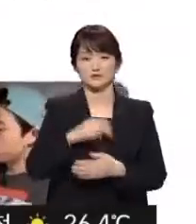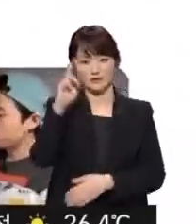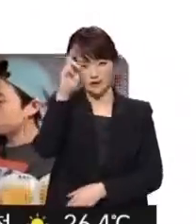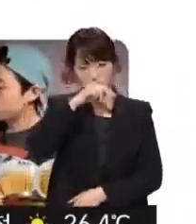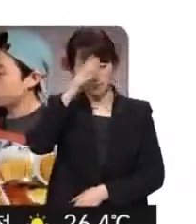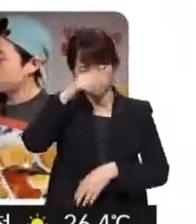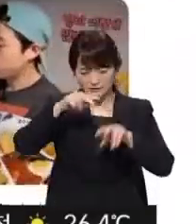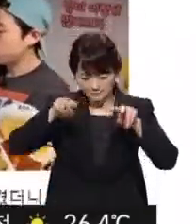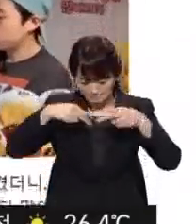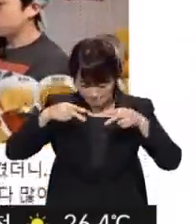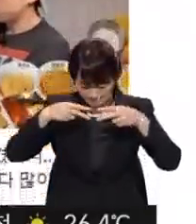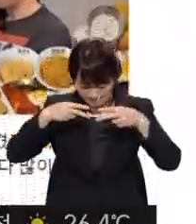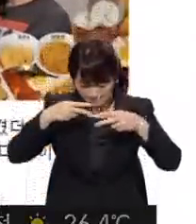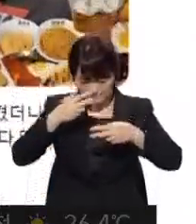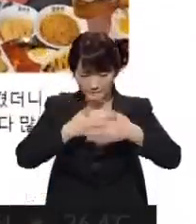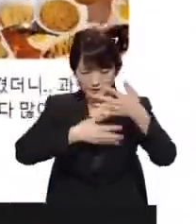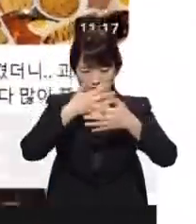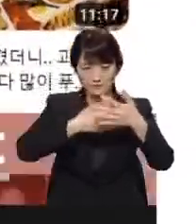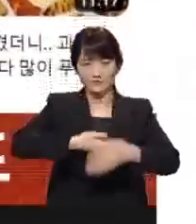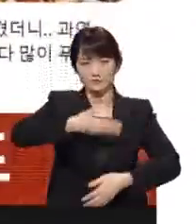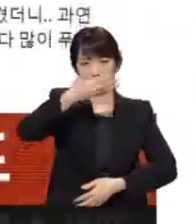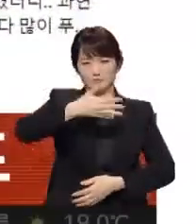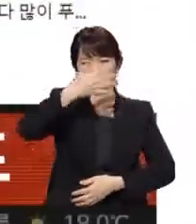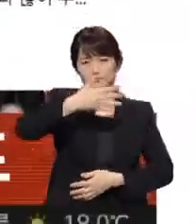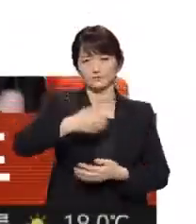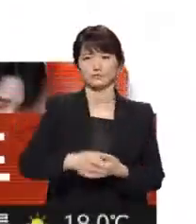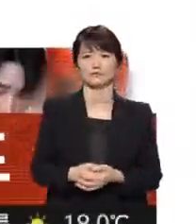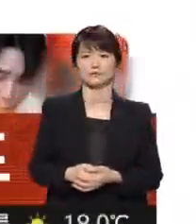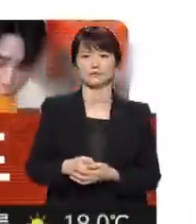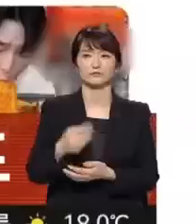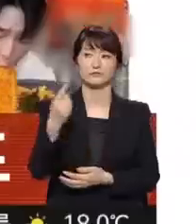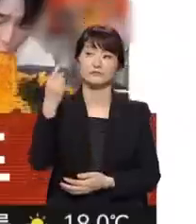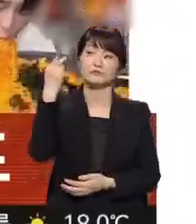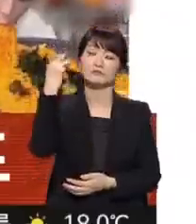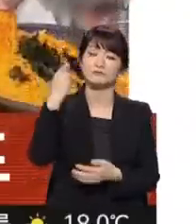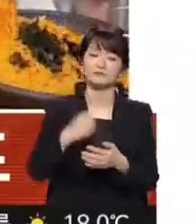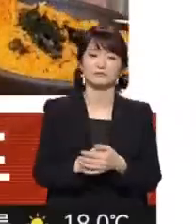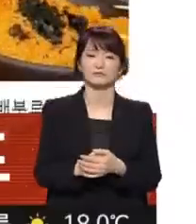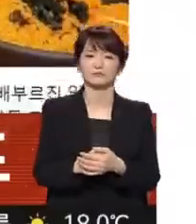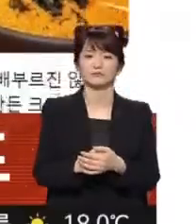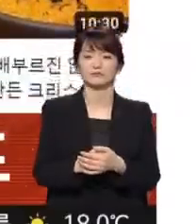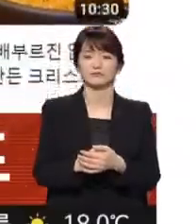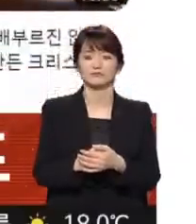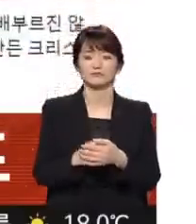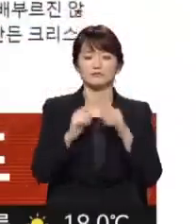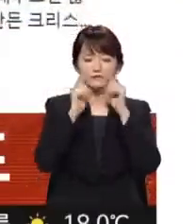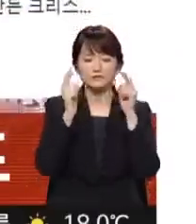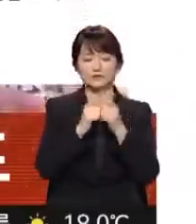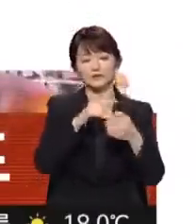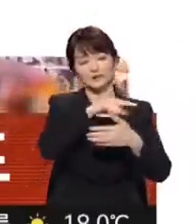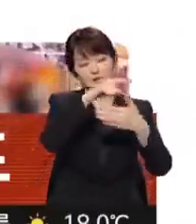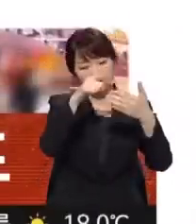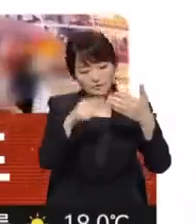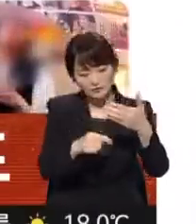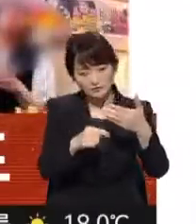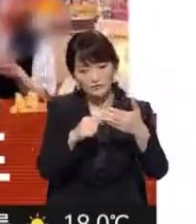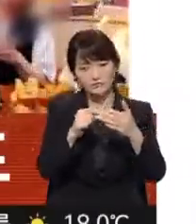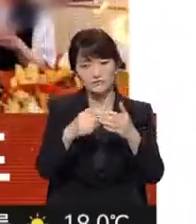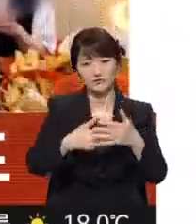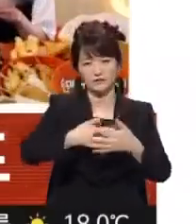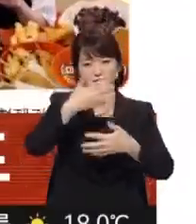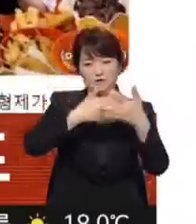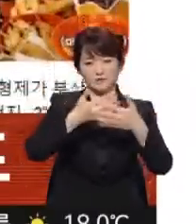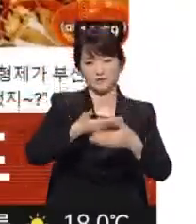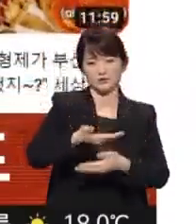하하. 그리고 이제 그 며칠 전에 개인 일정으로 인해서 업로드 일정을 갖다 좀 미뤄야 되겠다 이렇게 공지를